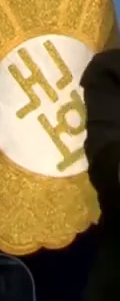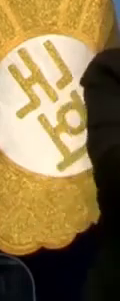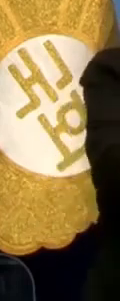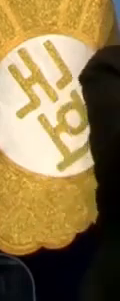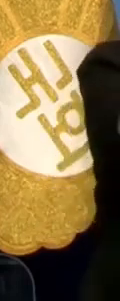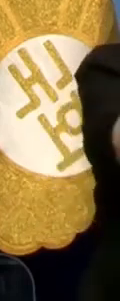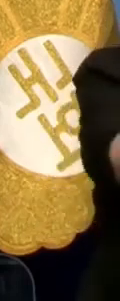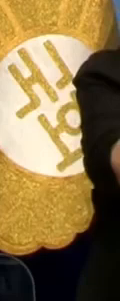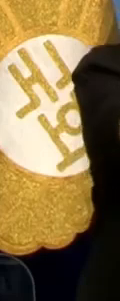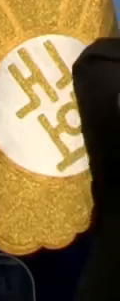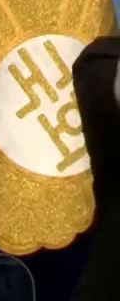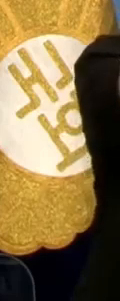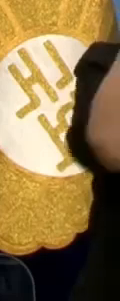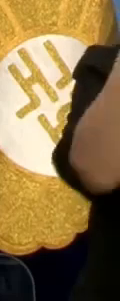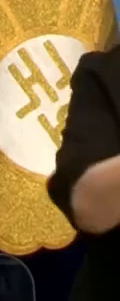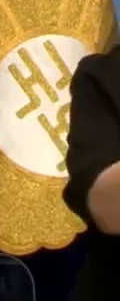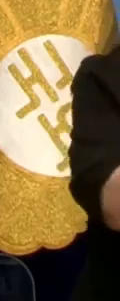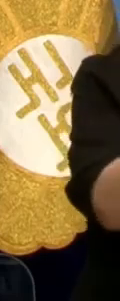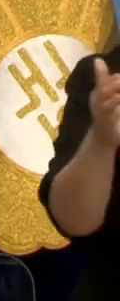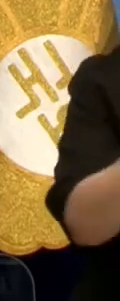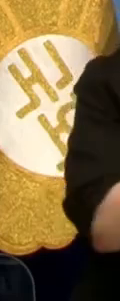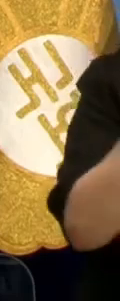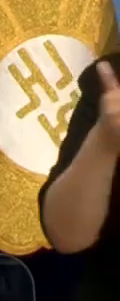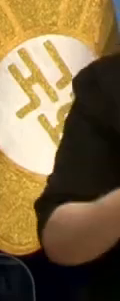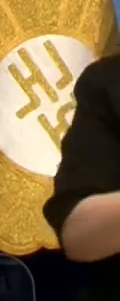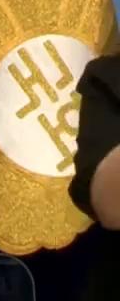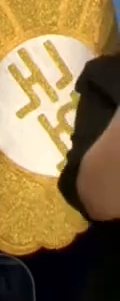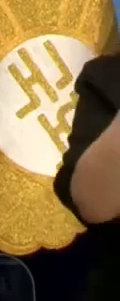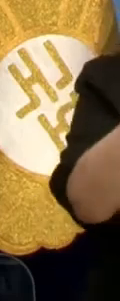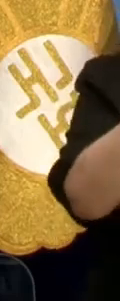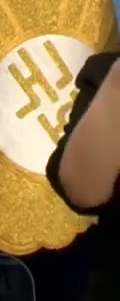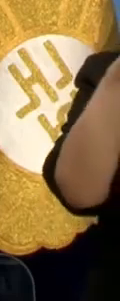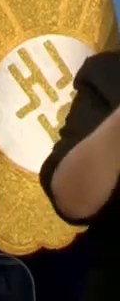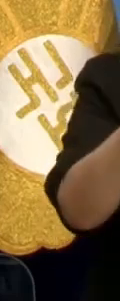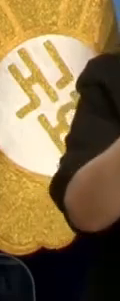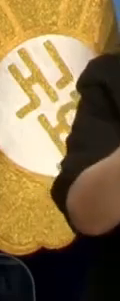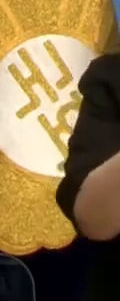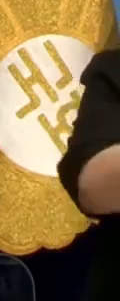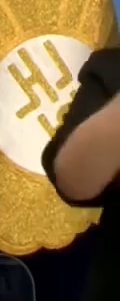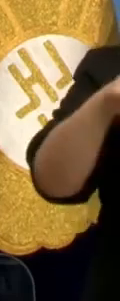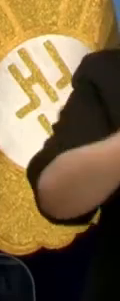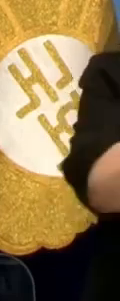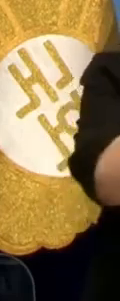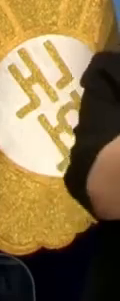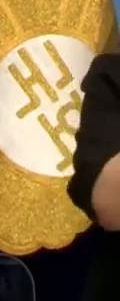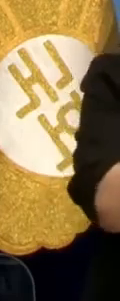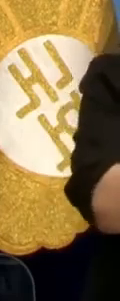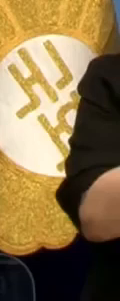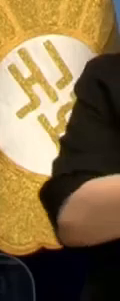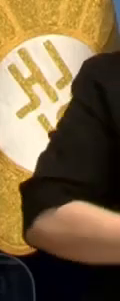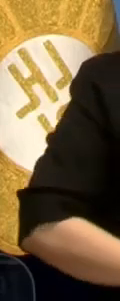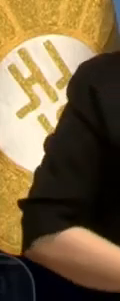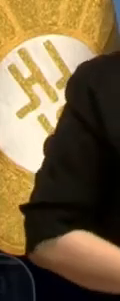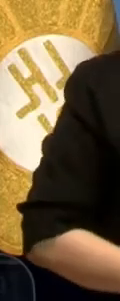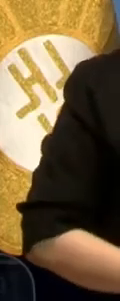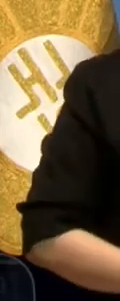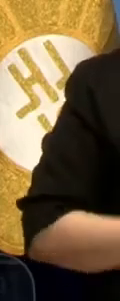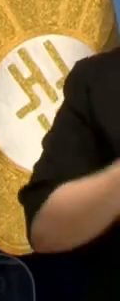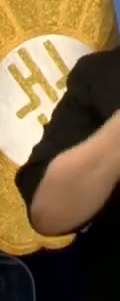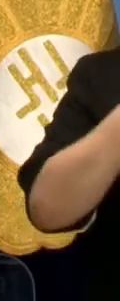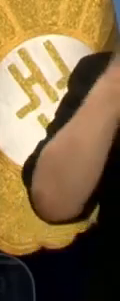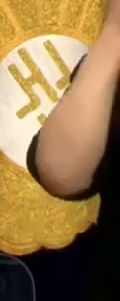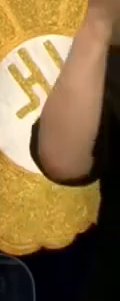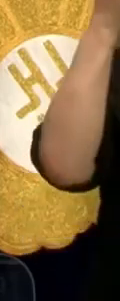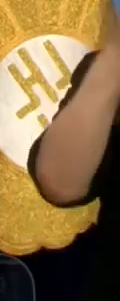청년 기본소득을 시작했고 경기도에서 확대 시행하고 있습니다. 제가